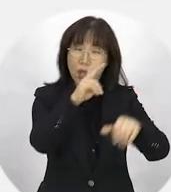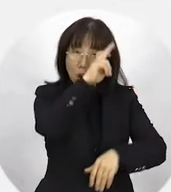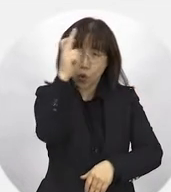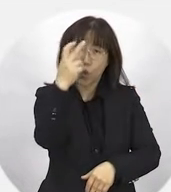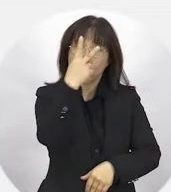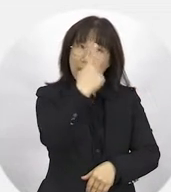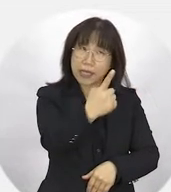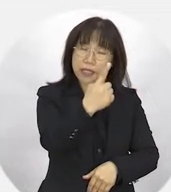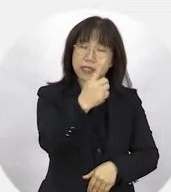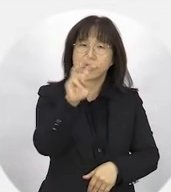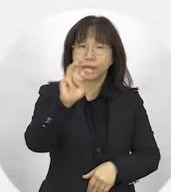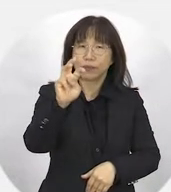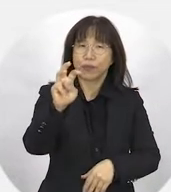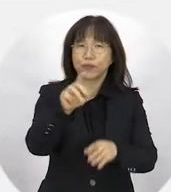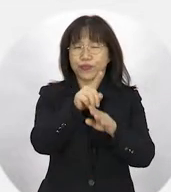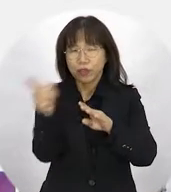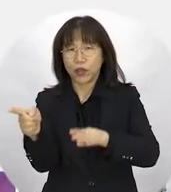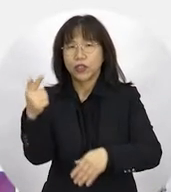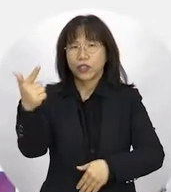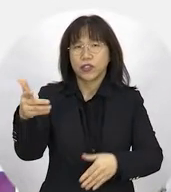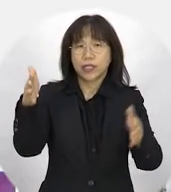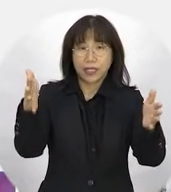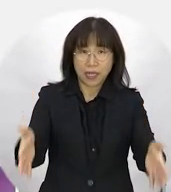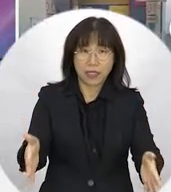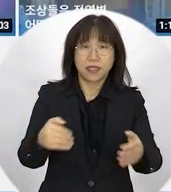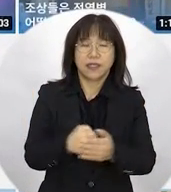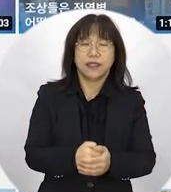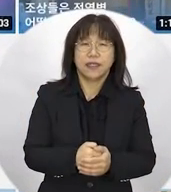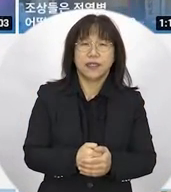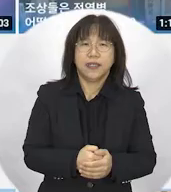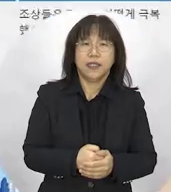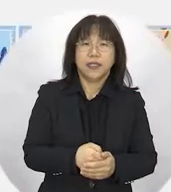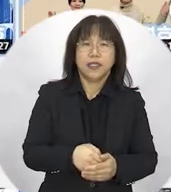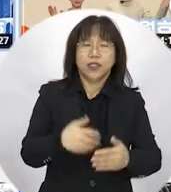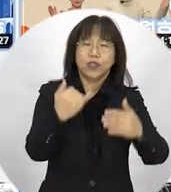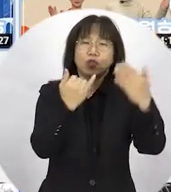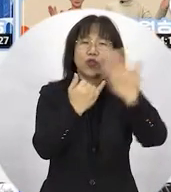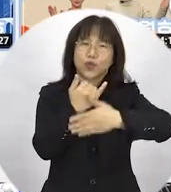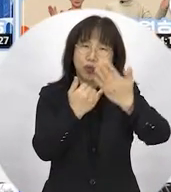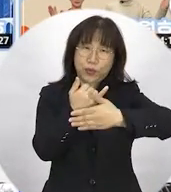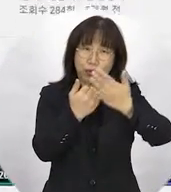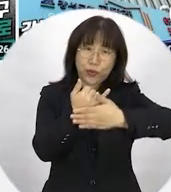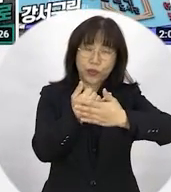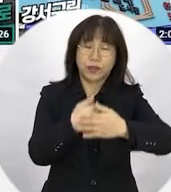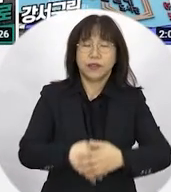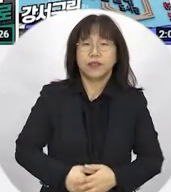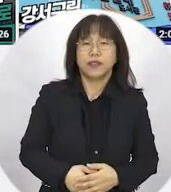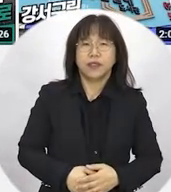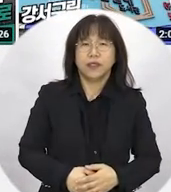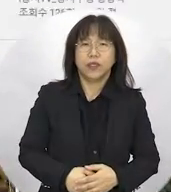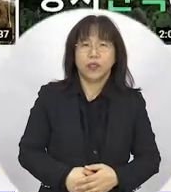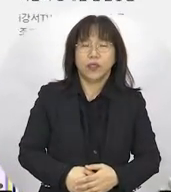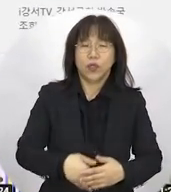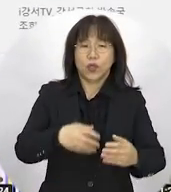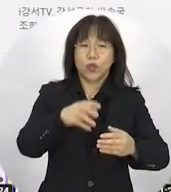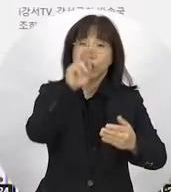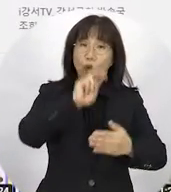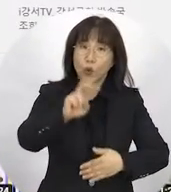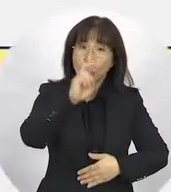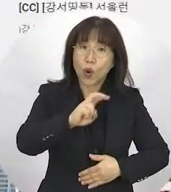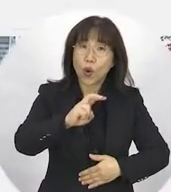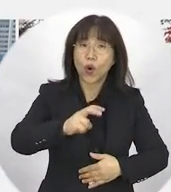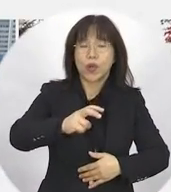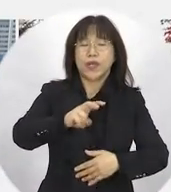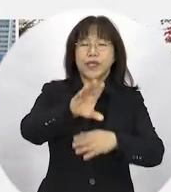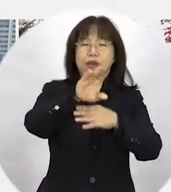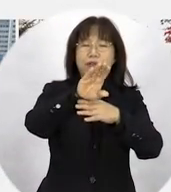30분부터 6시까지 아이 강서 tv 유튜브 채널을 통해 실시간 비대면 으로 열리며 동요부르기 부문은 참가자